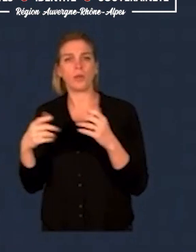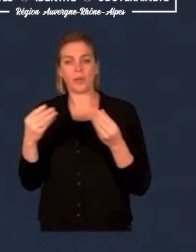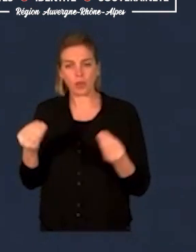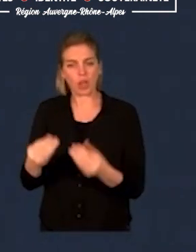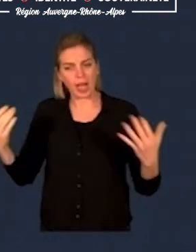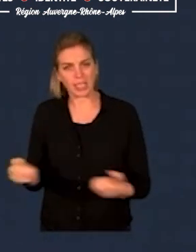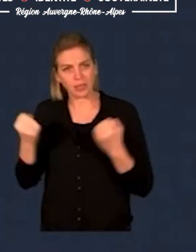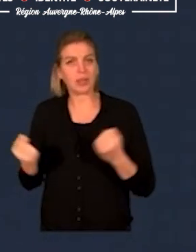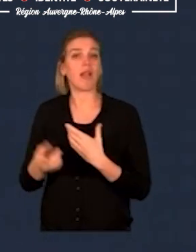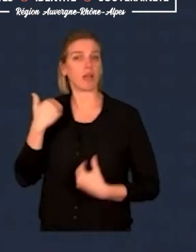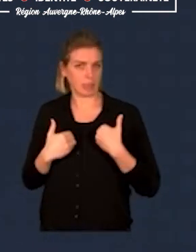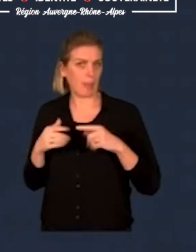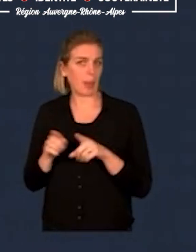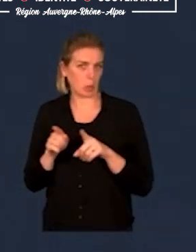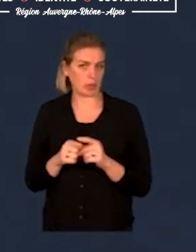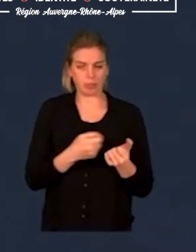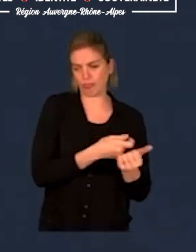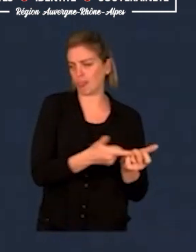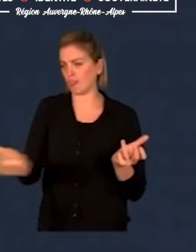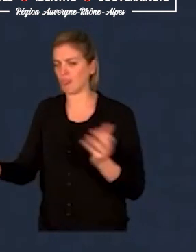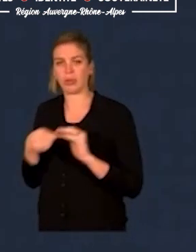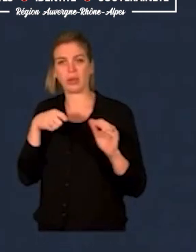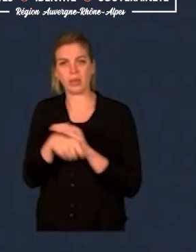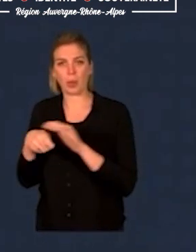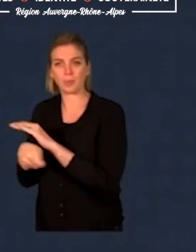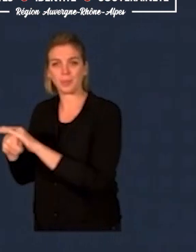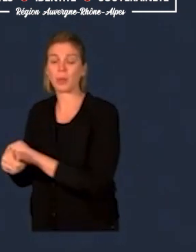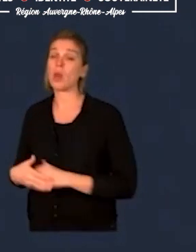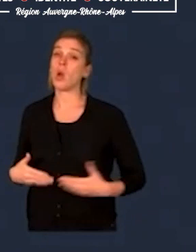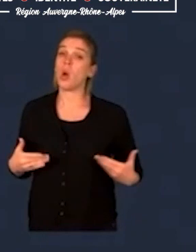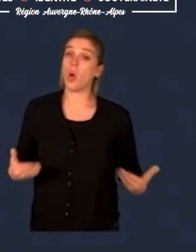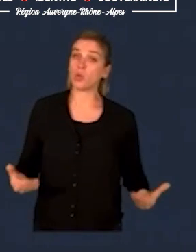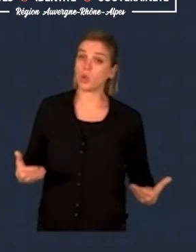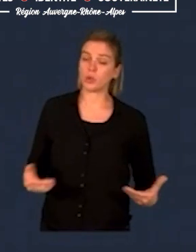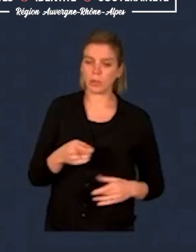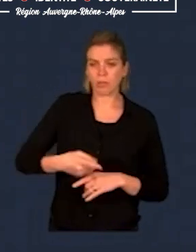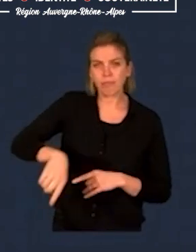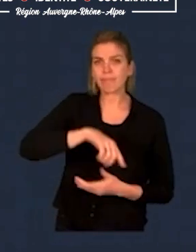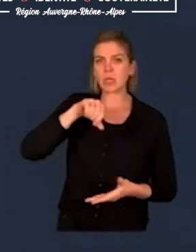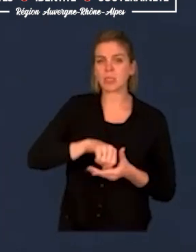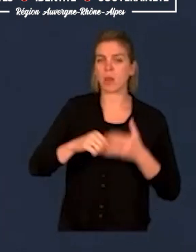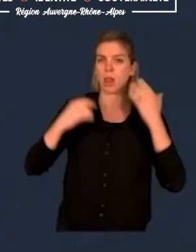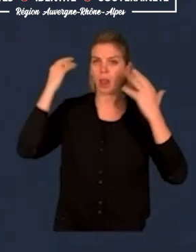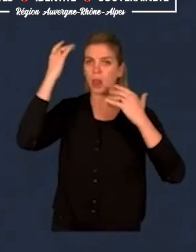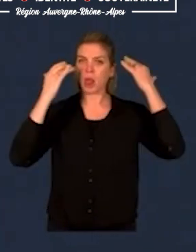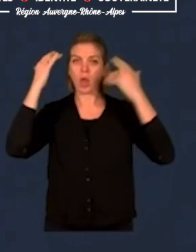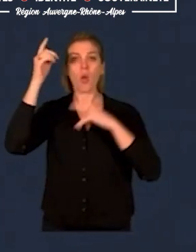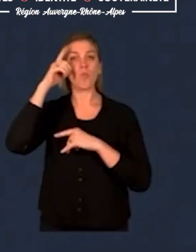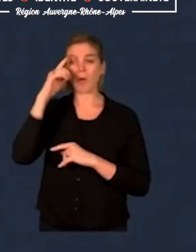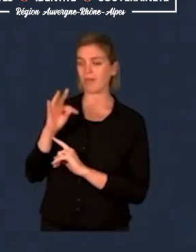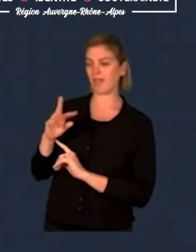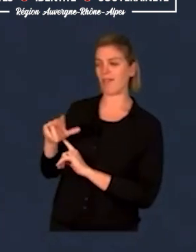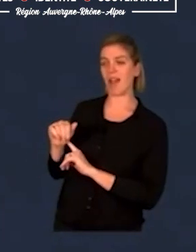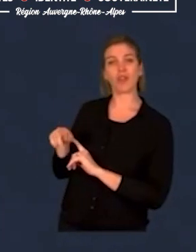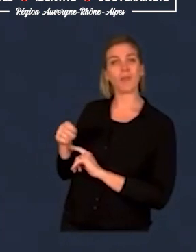personnes handicapées. Aujourd'hui, alors que ces centres équestres s'inquiètent premièrement de la non-pérennisation du taux de TVA à